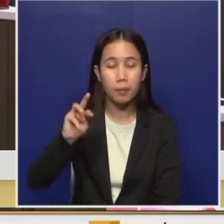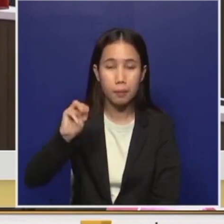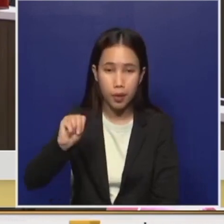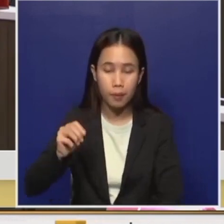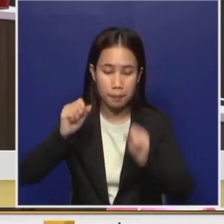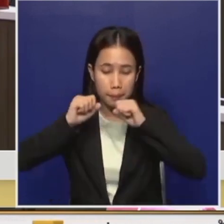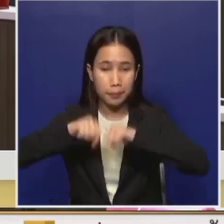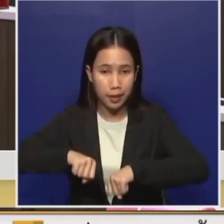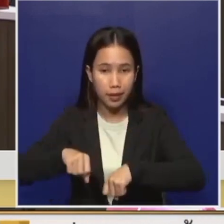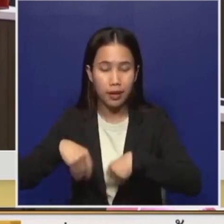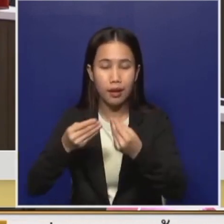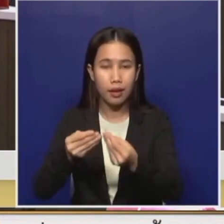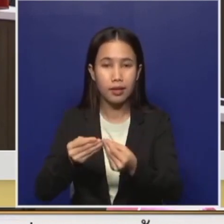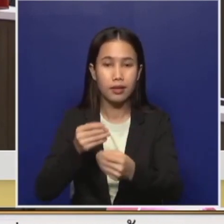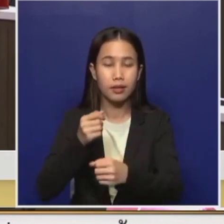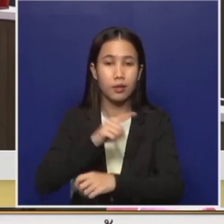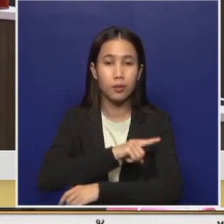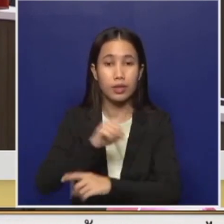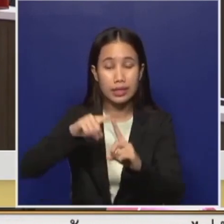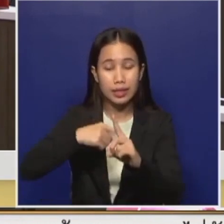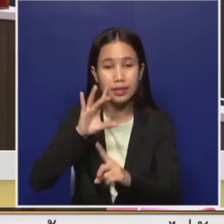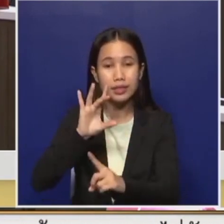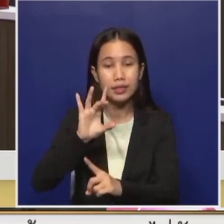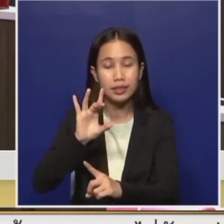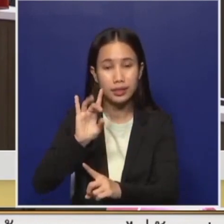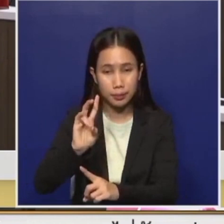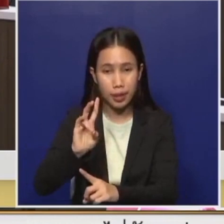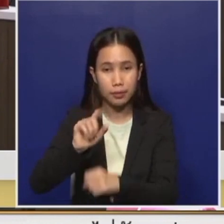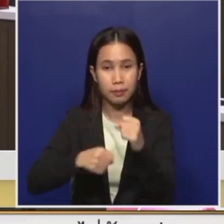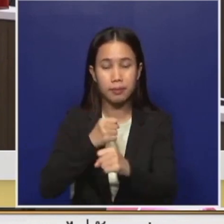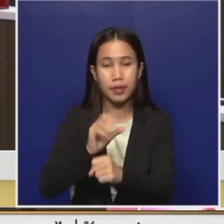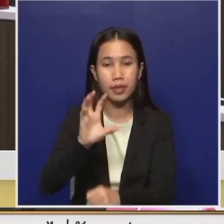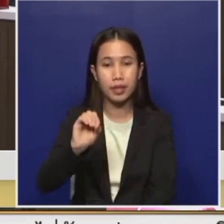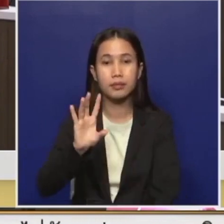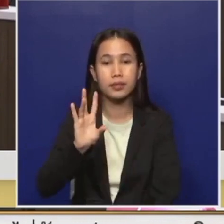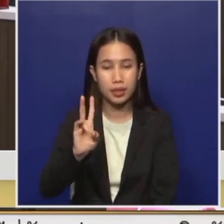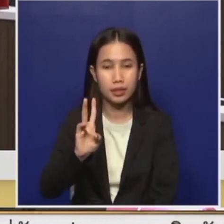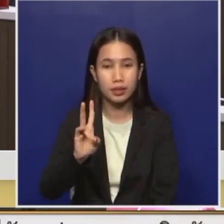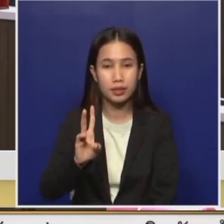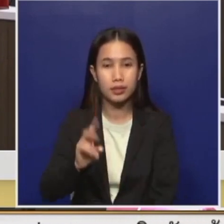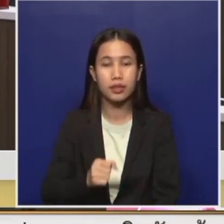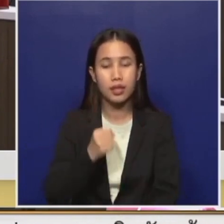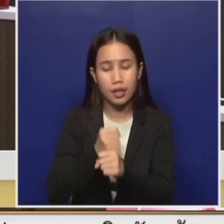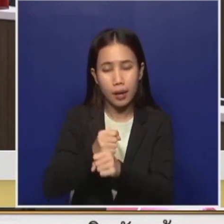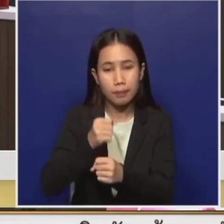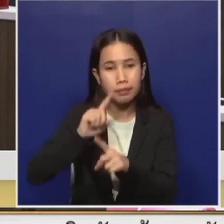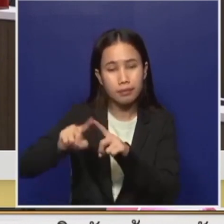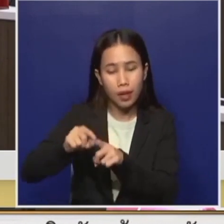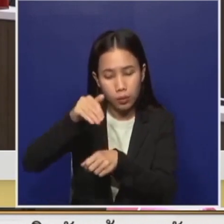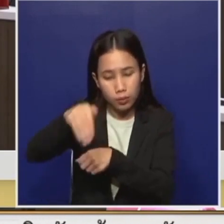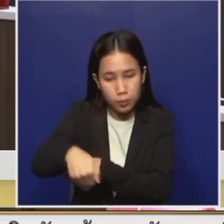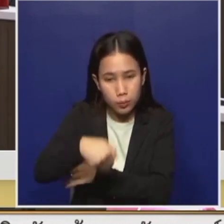เมื่อวท 17 กระกัดราปี 57อนุมัตรให้สิธพิเศษไปให้องคการหพศึกไปดำเนิการในการขุดลอกแงน้ำ